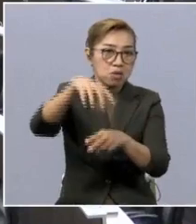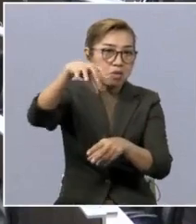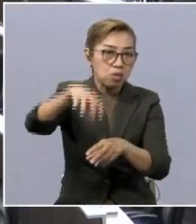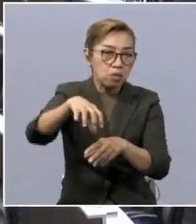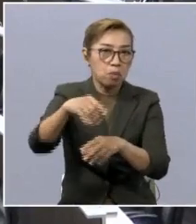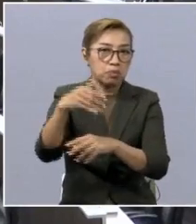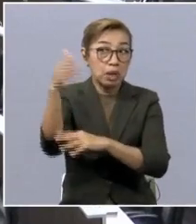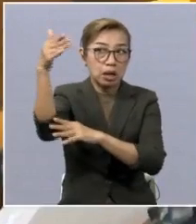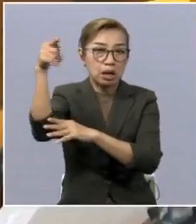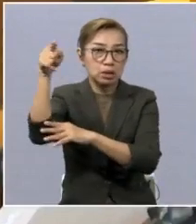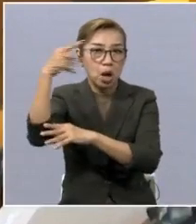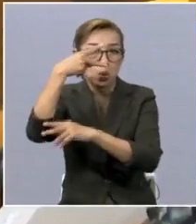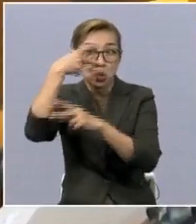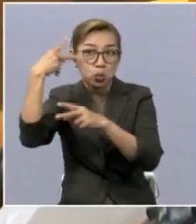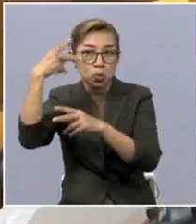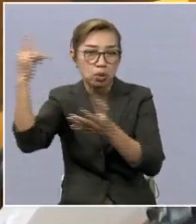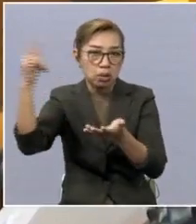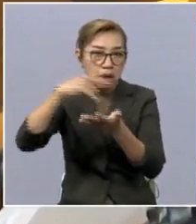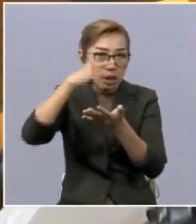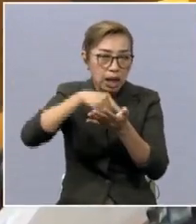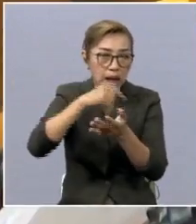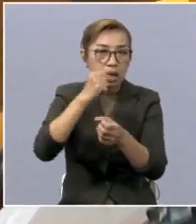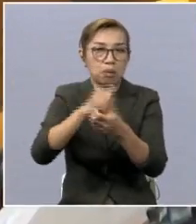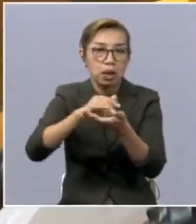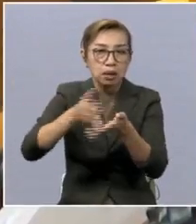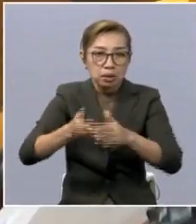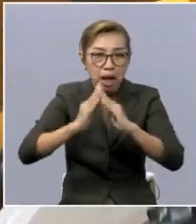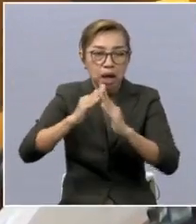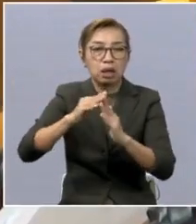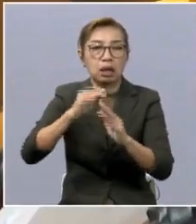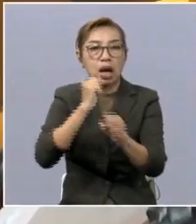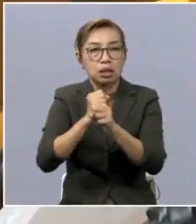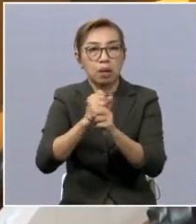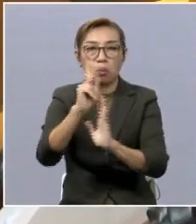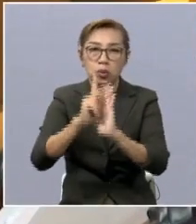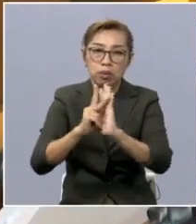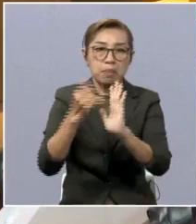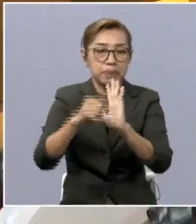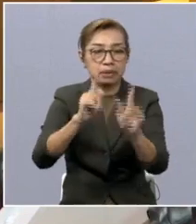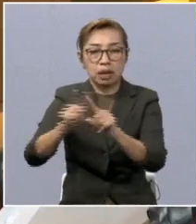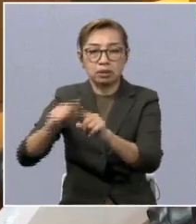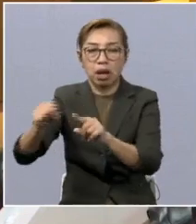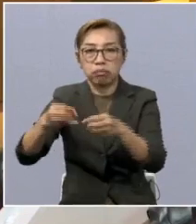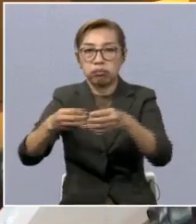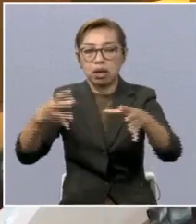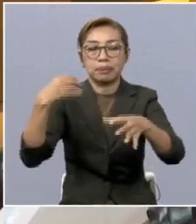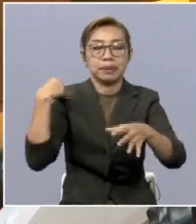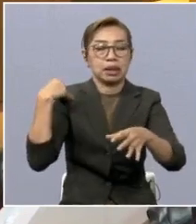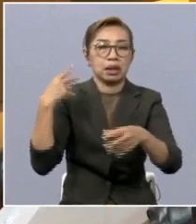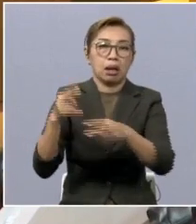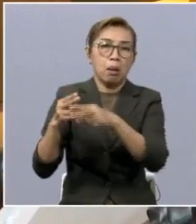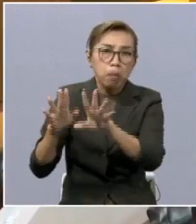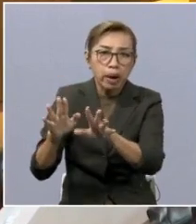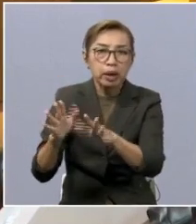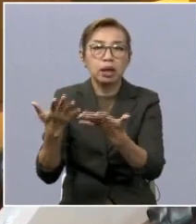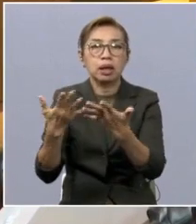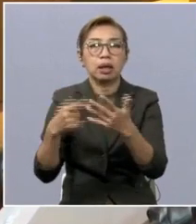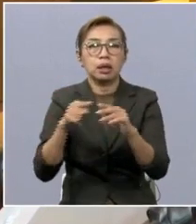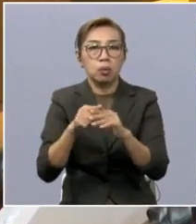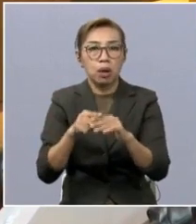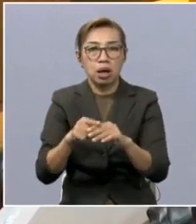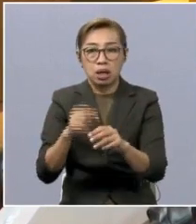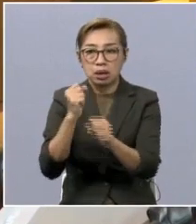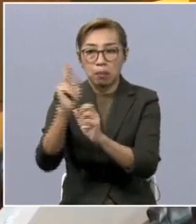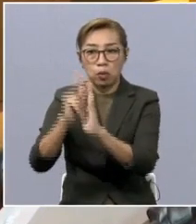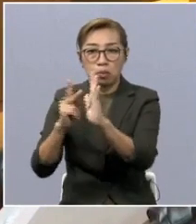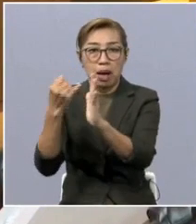รมข้ามชาติใช้ประเทศไทยเป็นแหล่งทำมาหากินบ่มเพาะอาชญากรรมต่อเนื่องมีประเด็นเรื่องของการฟอกเงินจนกระทั่ง